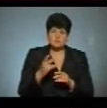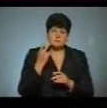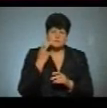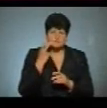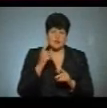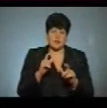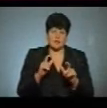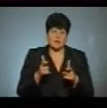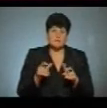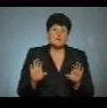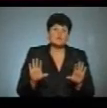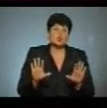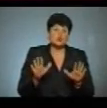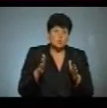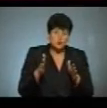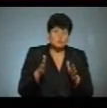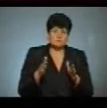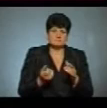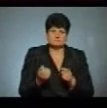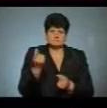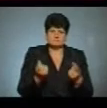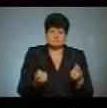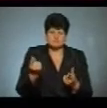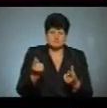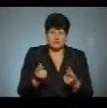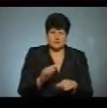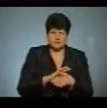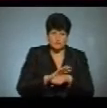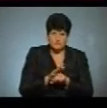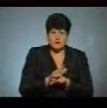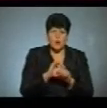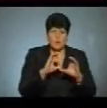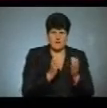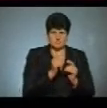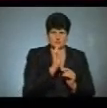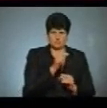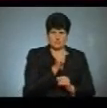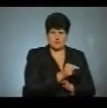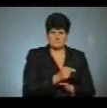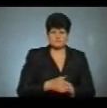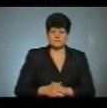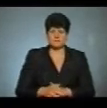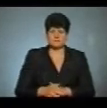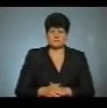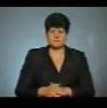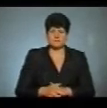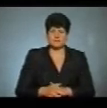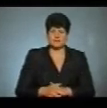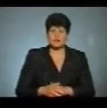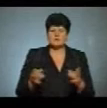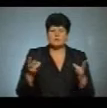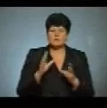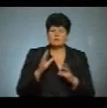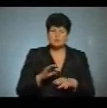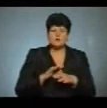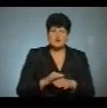карантин, тобто в разі спалаху інфекції в окремому районі обмеження будуть запроваджувати саме там. Необхідно буде провести